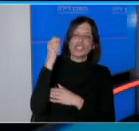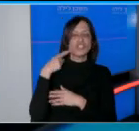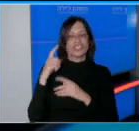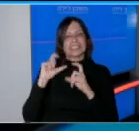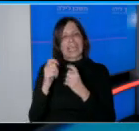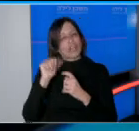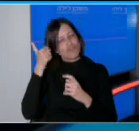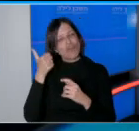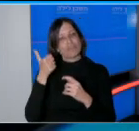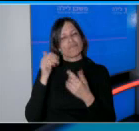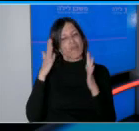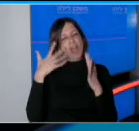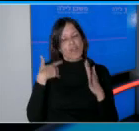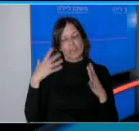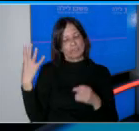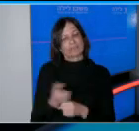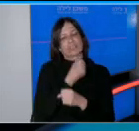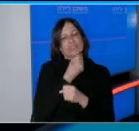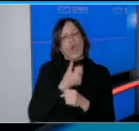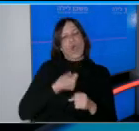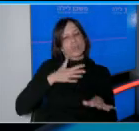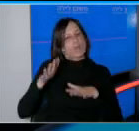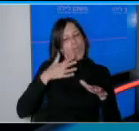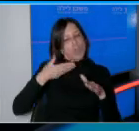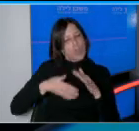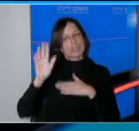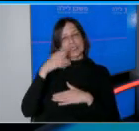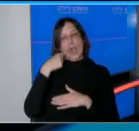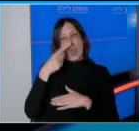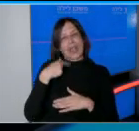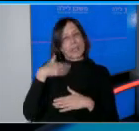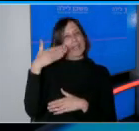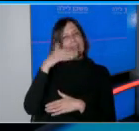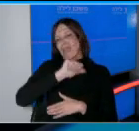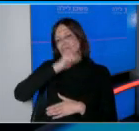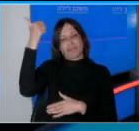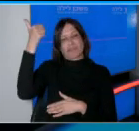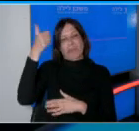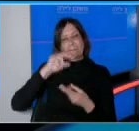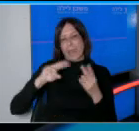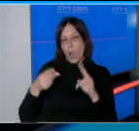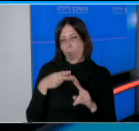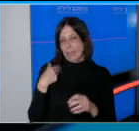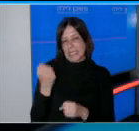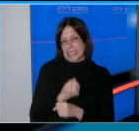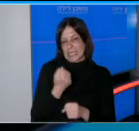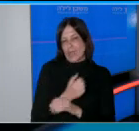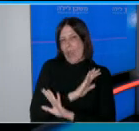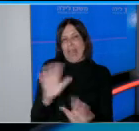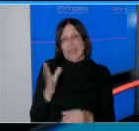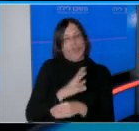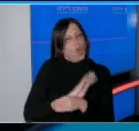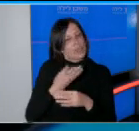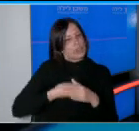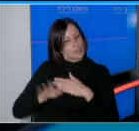כל הכבוד לנו, שיחקנו אותה, ראש הממשלה יוצא ואומר, בואנה, אנחנו המדינה הכי שווה בעולם, עשינו זאת, אין קורונה,